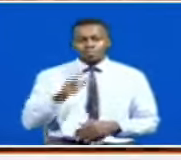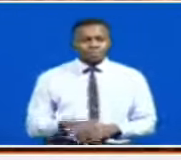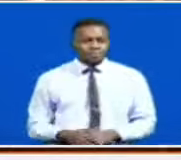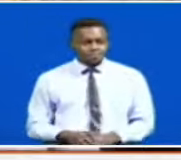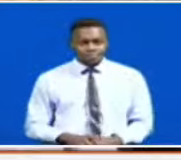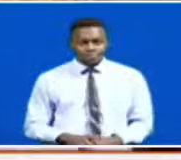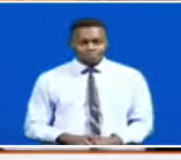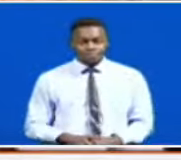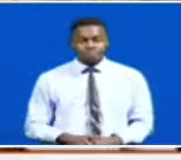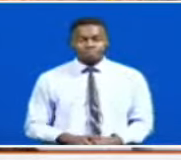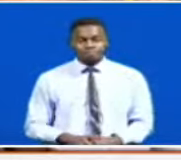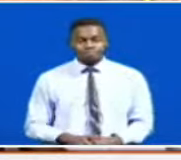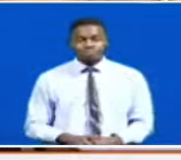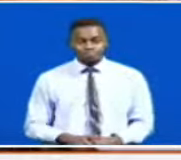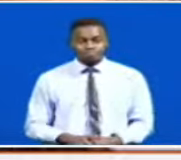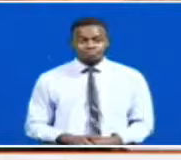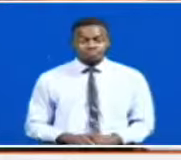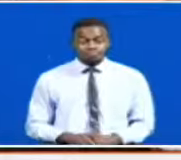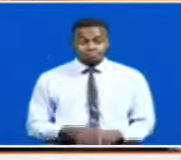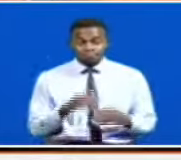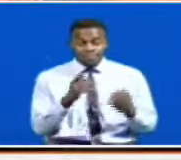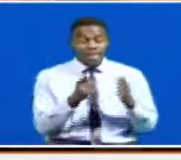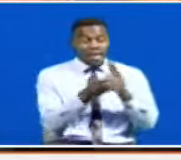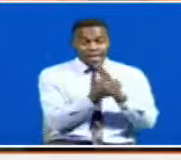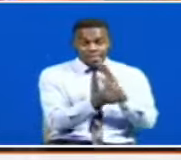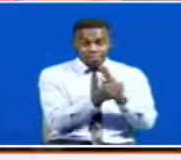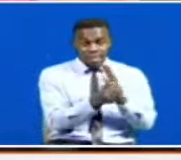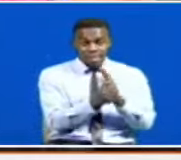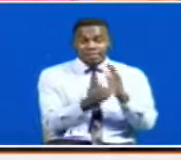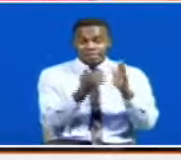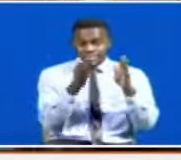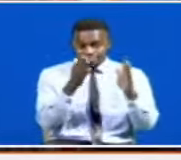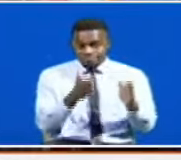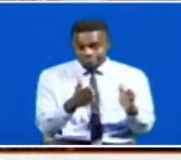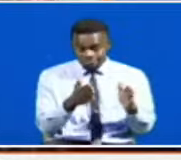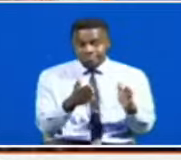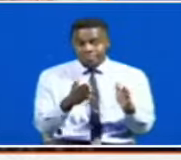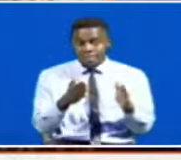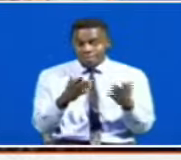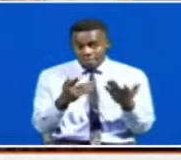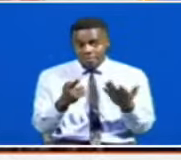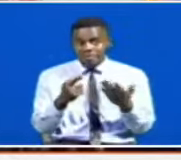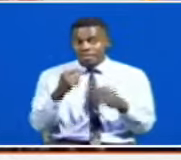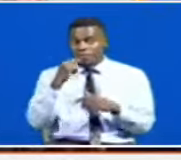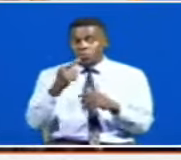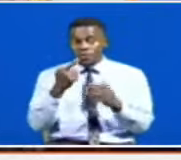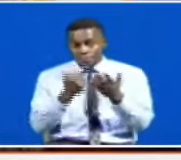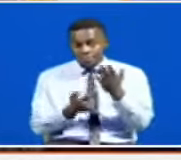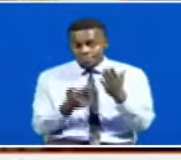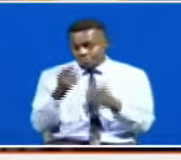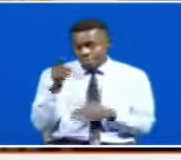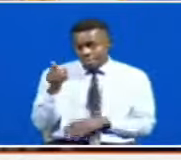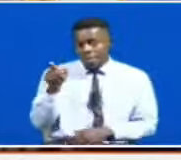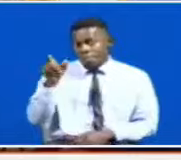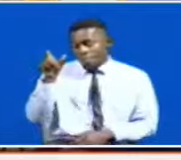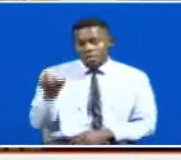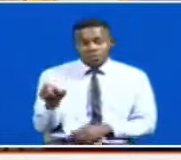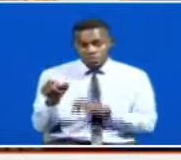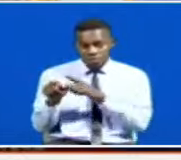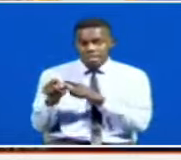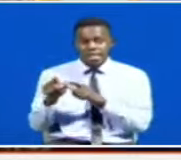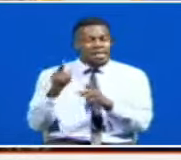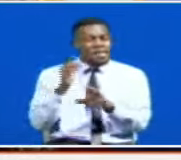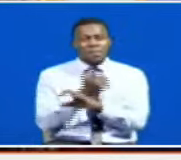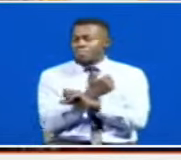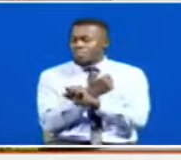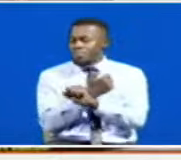wake. Wasemavyo Waswahili, mzigo wa mwenzio ni kanda la usufi. Kwa Wanyoike, utu wake haukumpa nafasi kumwacha